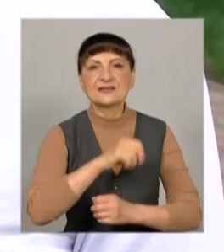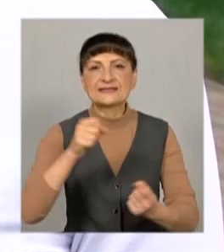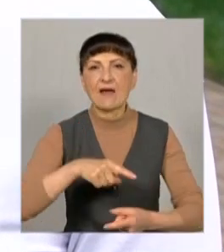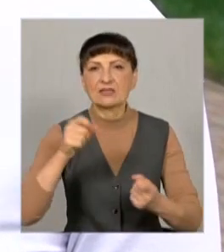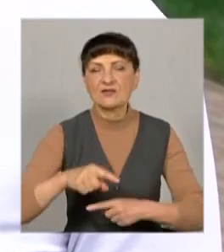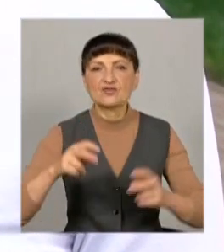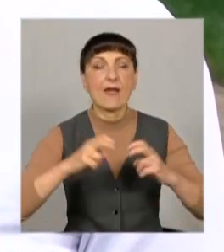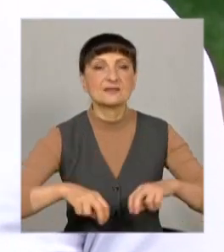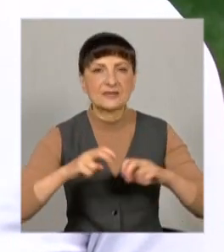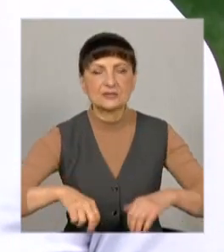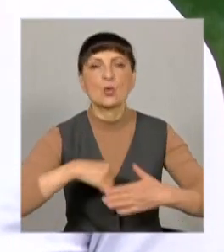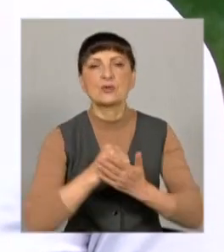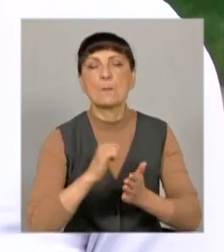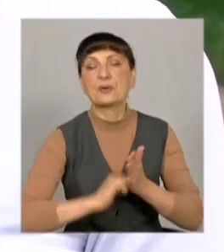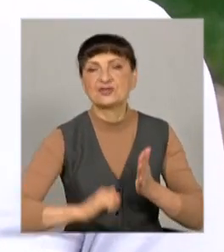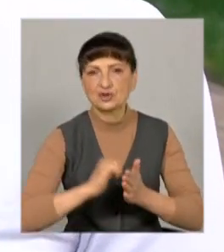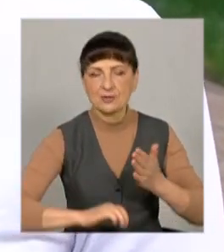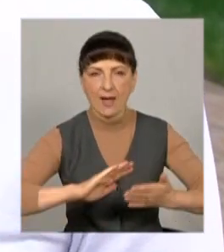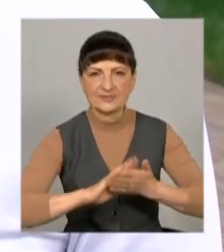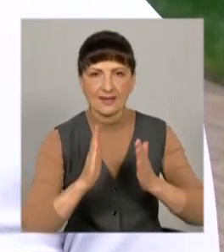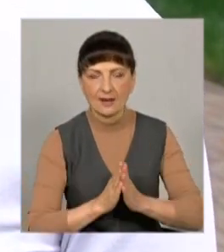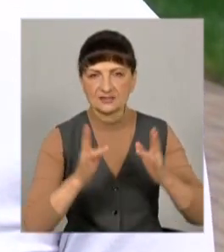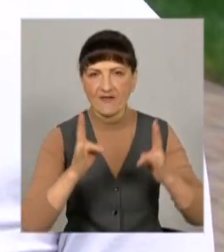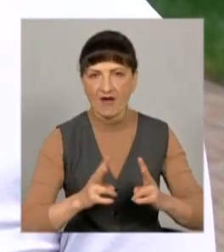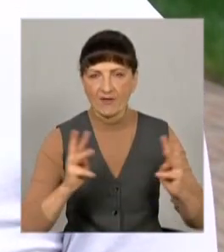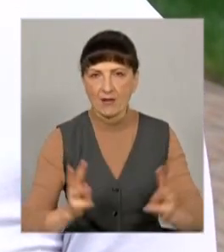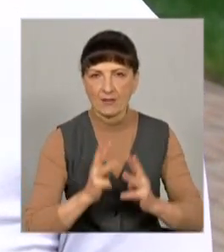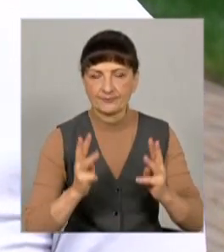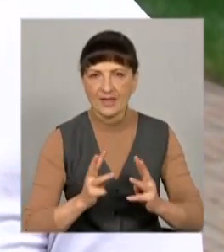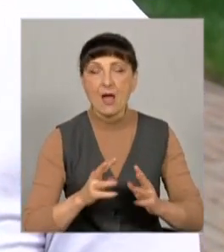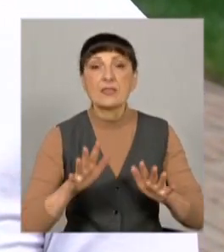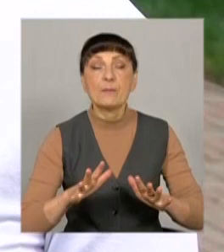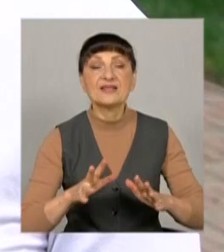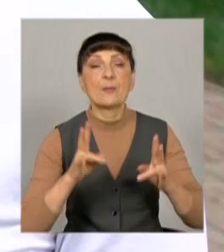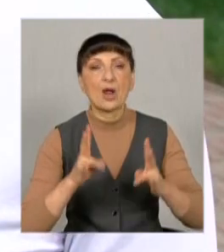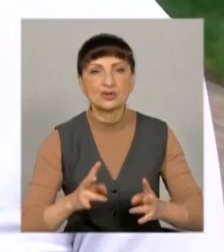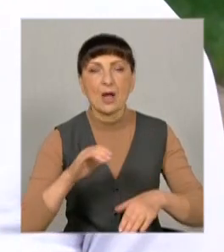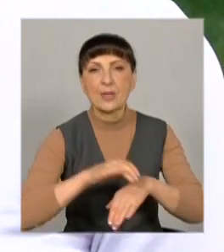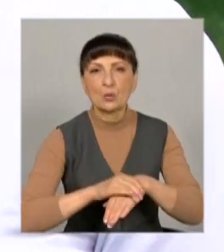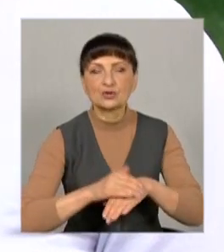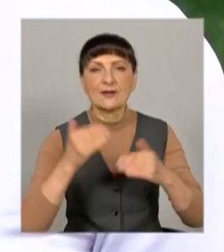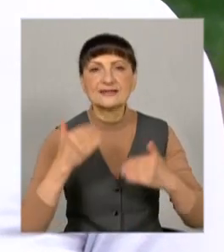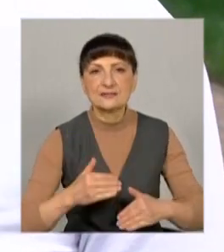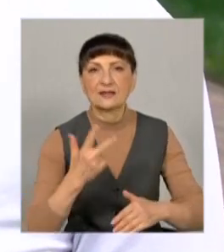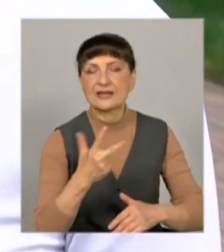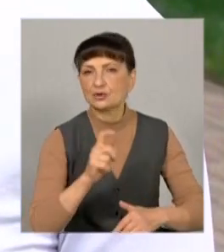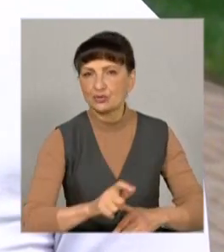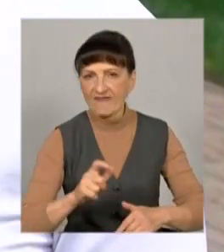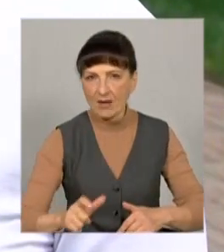соответствующие экспертизы, устанавливаются причины и обстоятельства произошедшего. На месте происшествия обнаружены тела трех